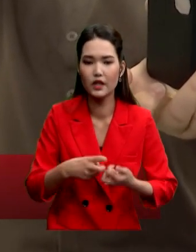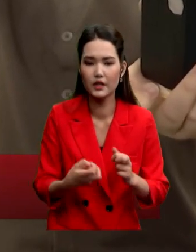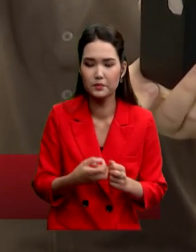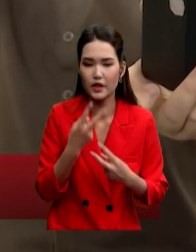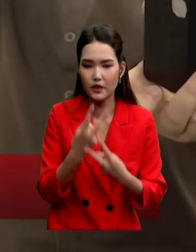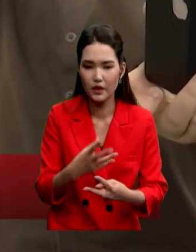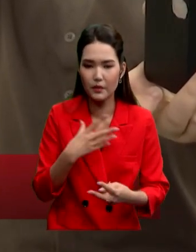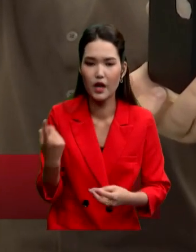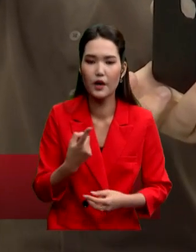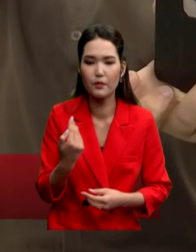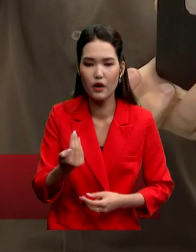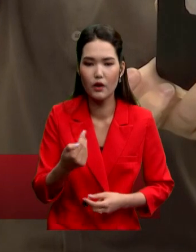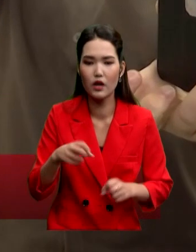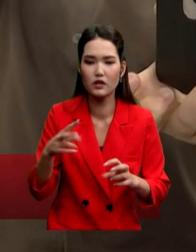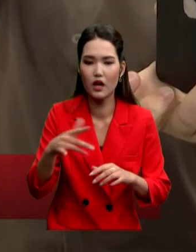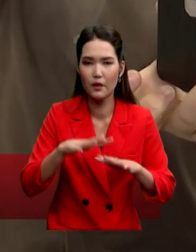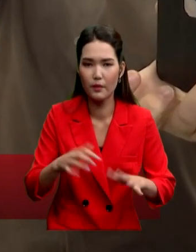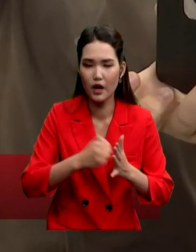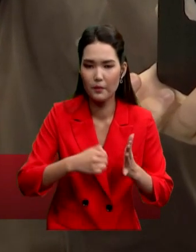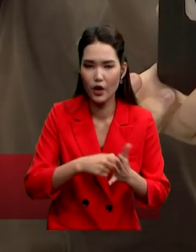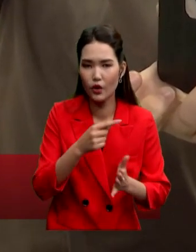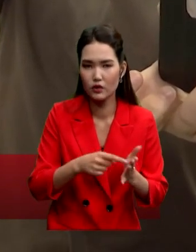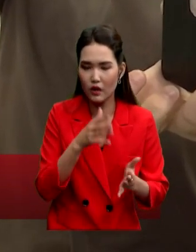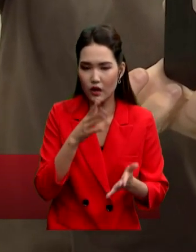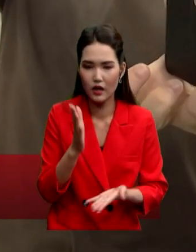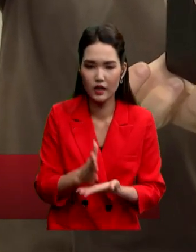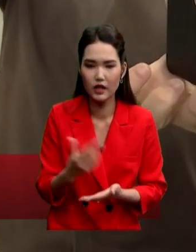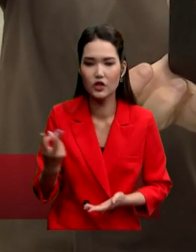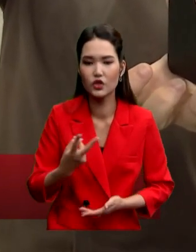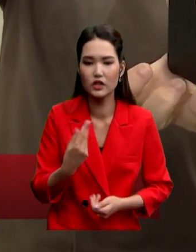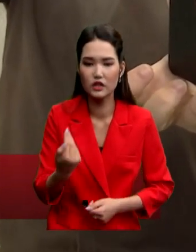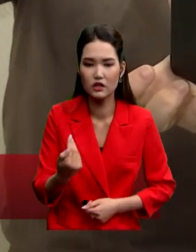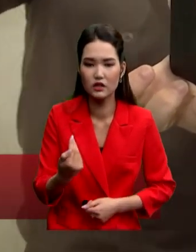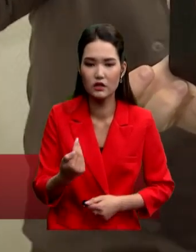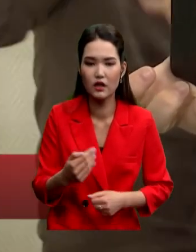ол кісілер. Біріншіден мына аэропорт жақтан бастап жұмысты бастаймыз деп отыр. Ал екіншіден